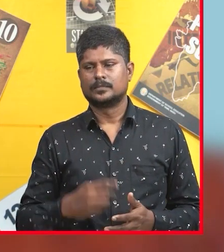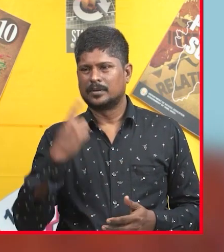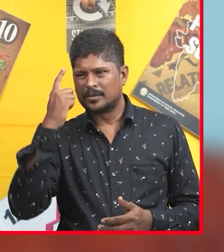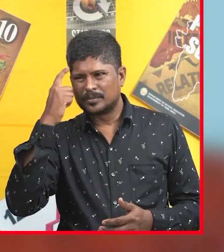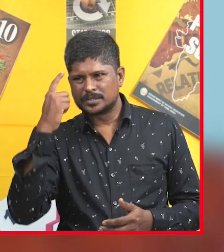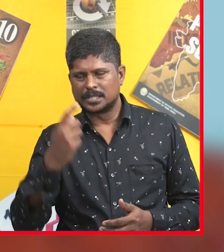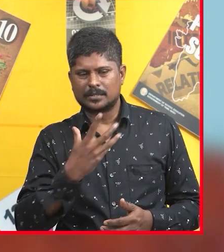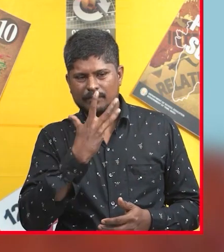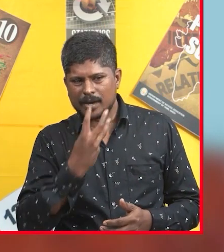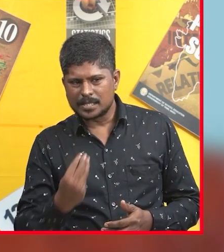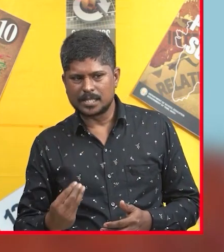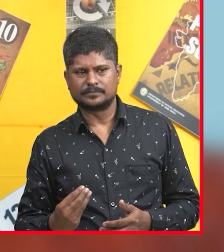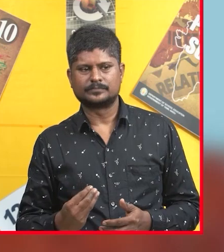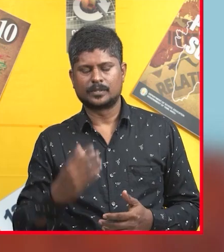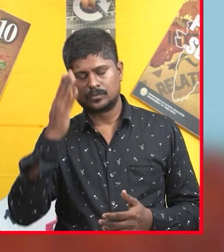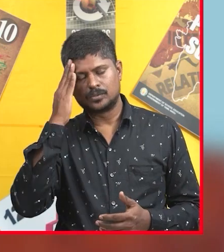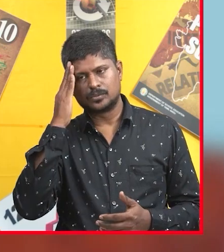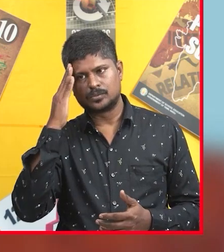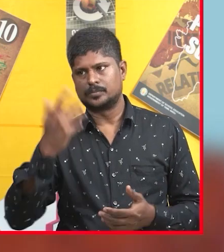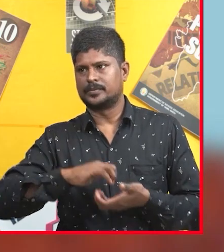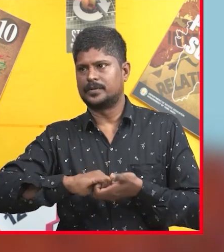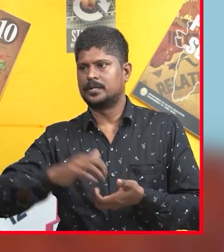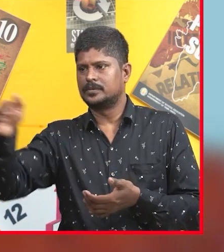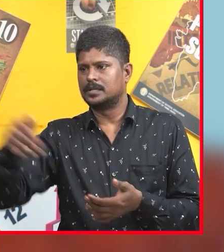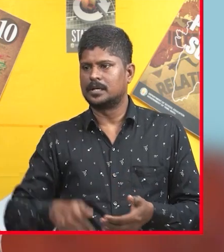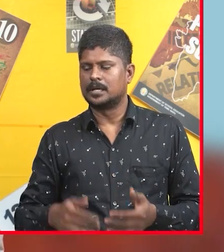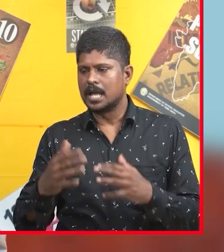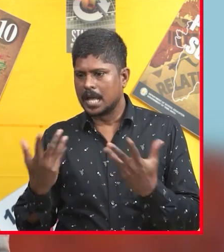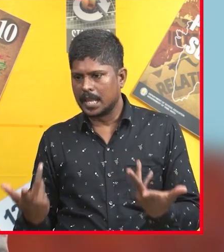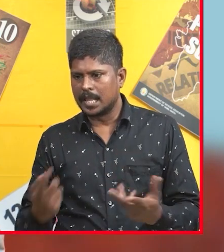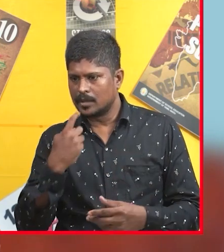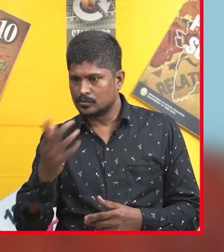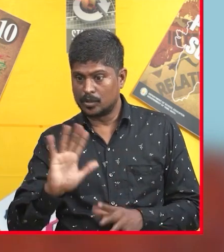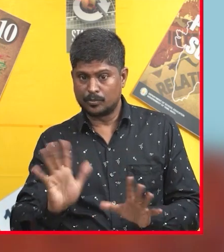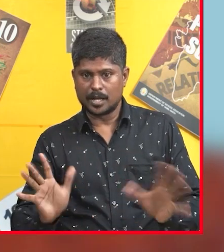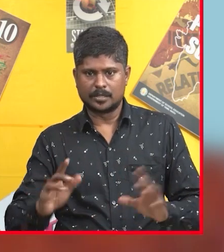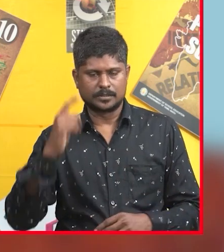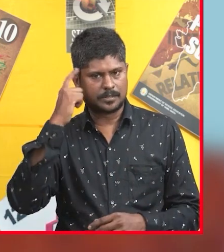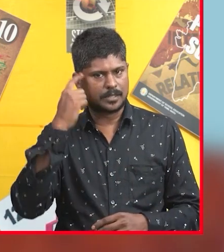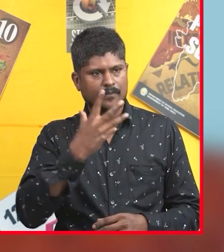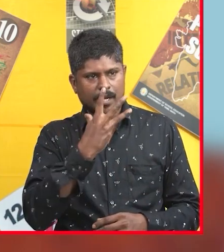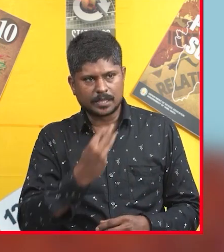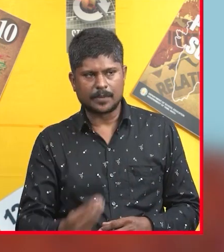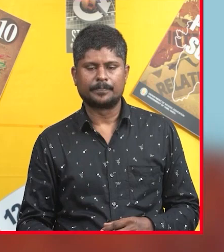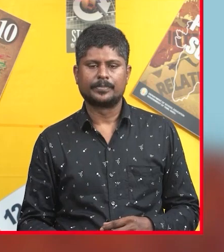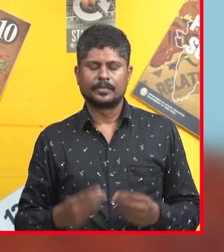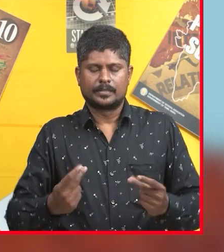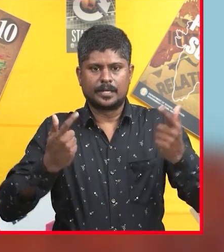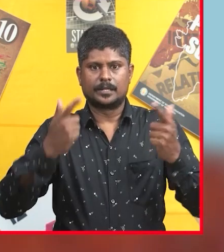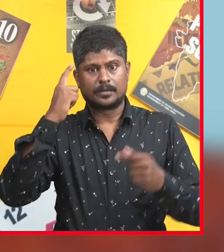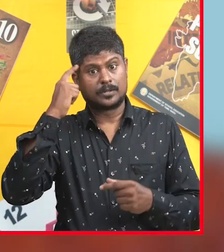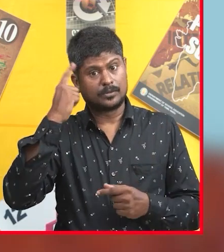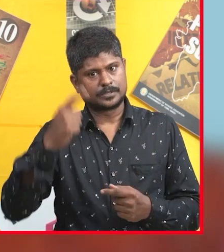வருத்தப்படுறாரு, இந்த நேரம் பார்த்து விருந்தினர்கள் வந்திருக்காங்க இல்லைன்னு எப்படி நான் ஏன் வாயால சொல்ல அப்படின்னு வருத்தப்படும் போது திடீர்னு அவருக்கு